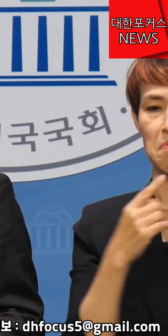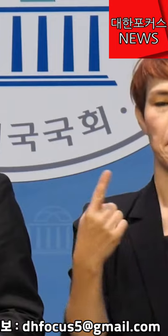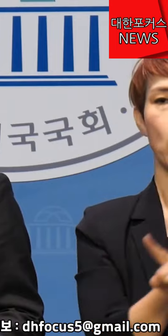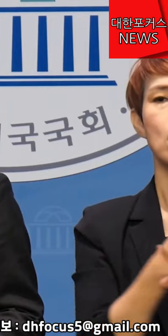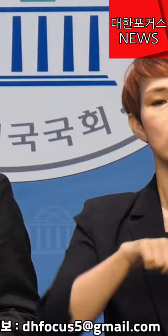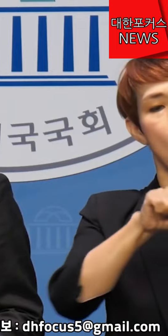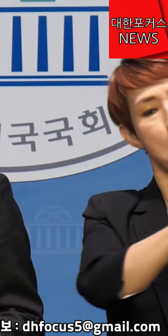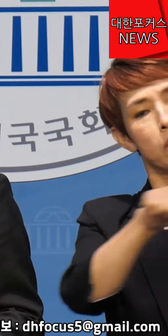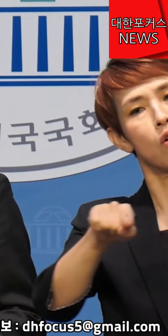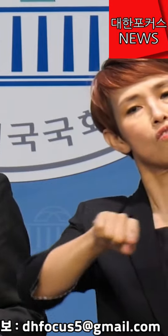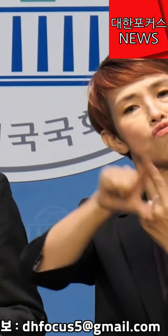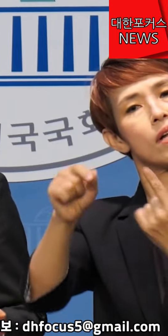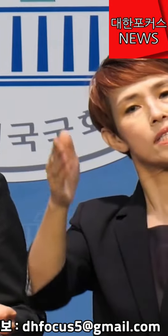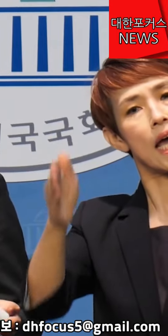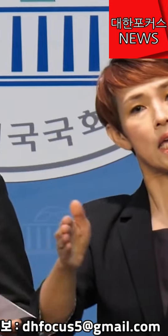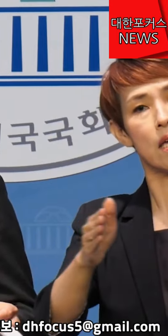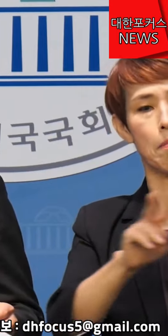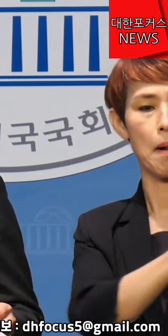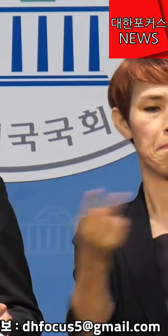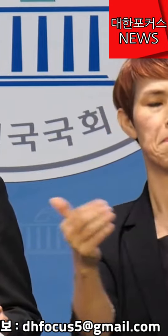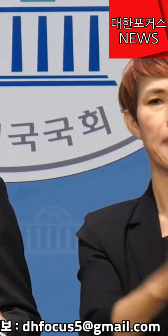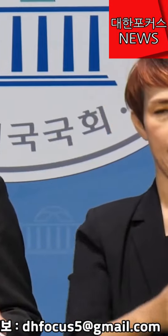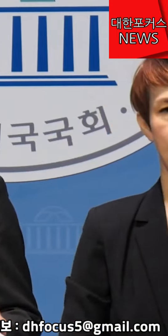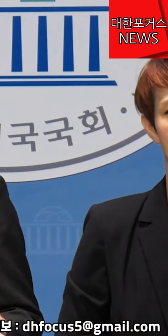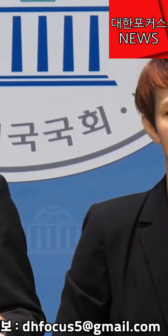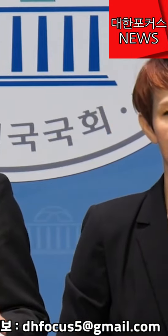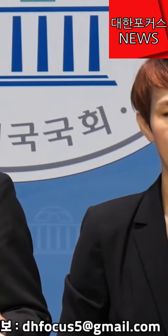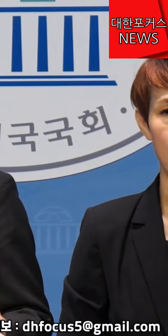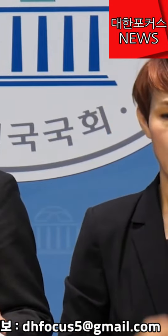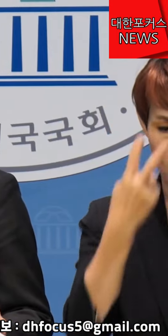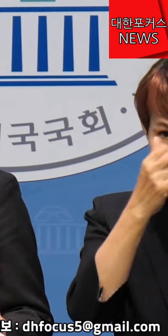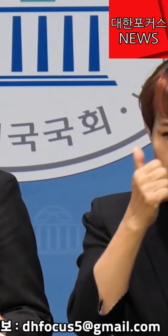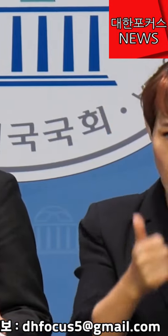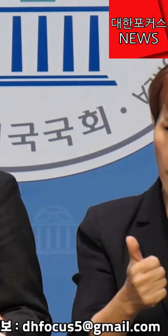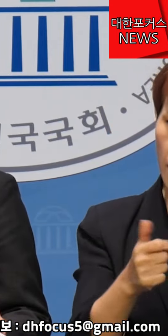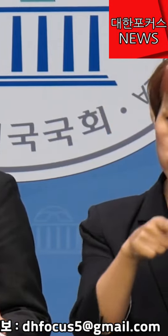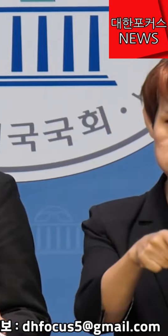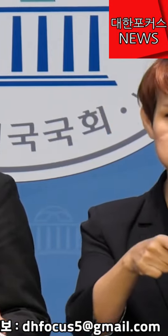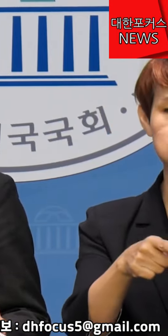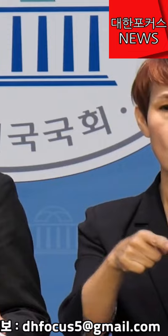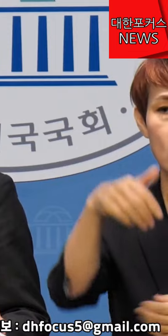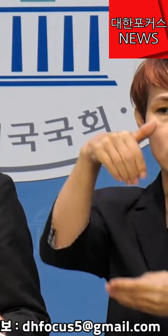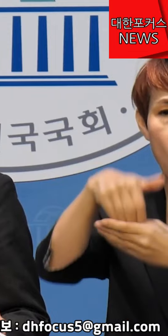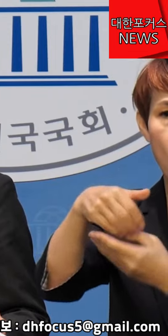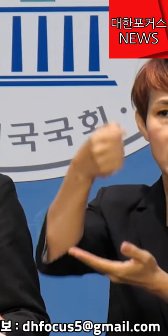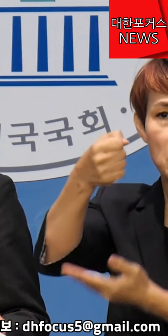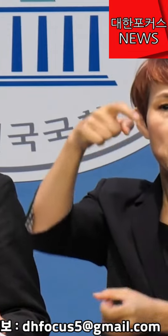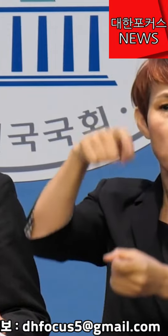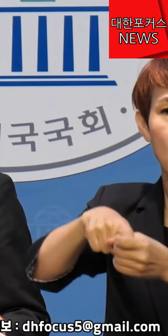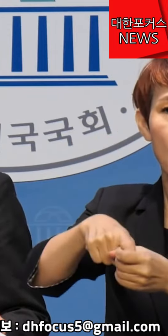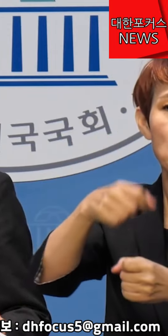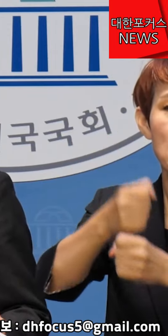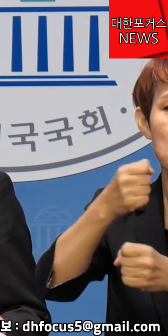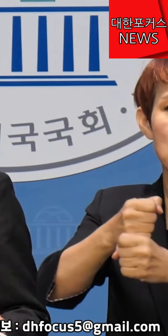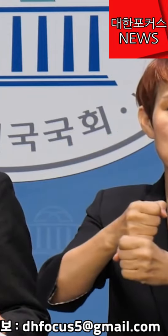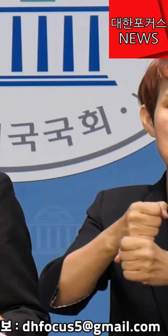6월 사이로 바꿔버린 것입니다. 이렇듯 검찰은 얼토당토하는 선거자금 명목이란 돈을